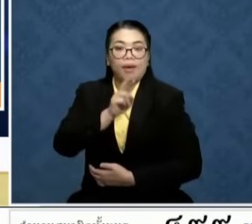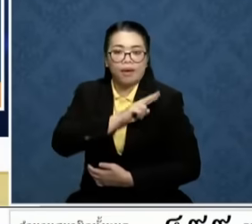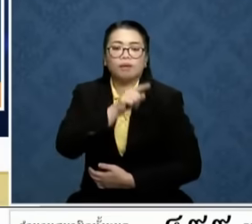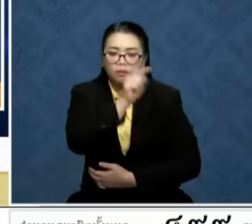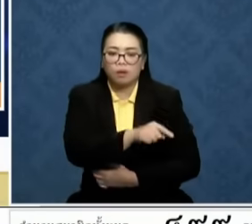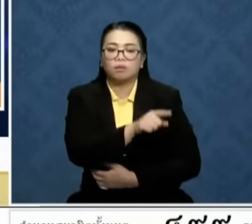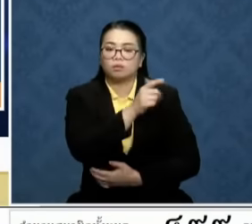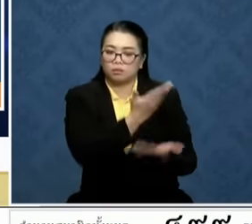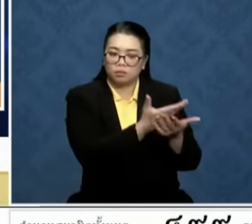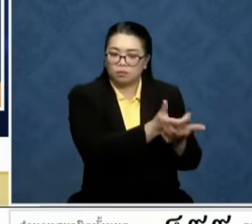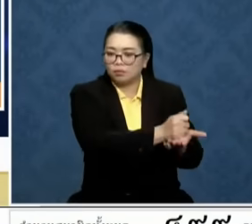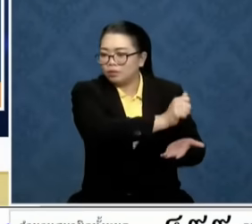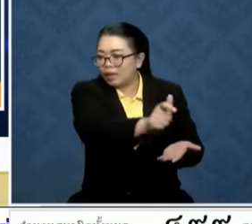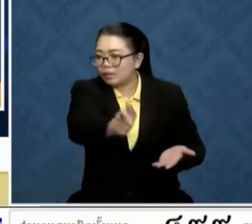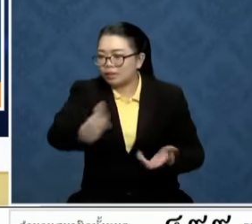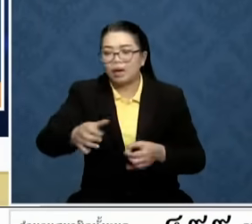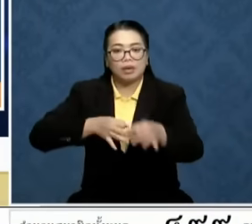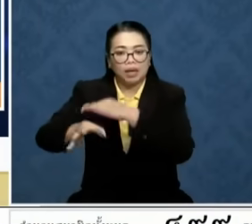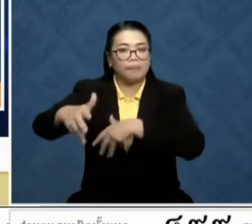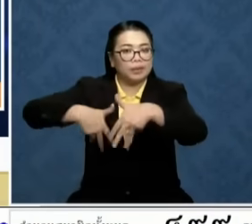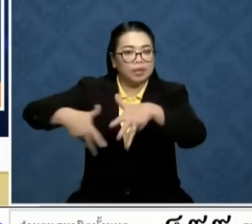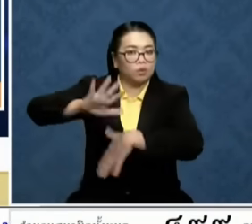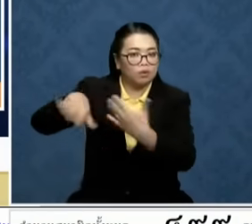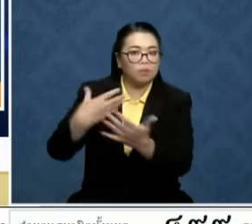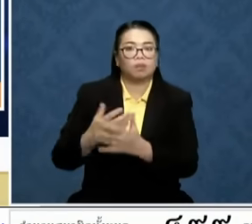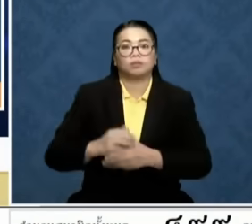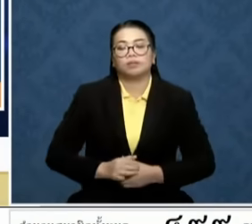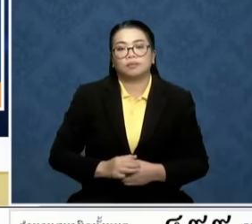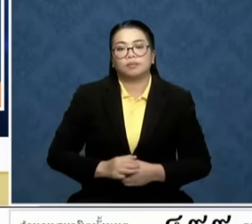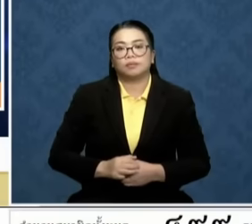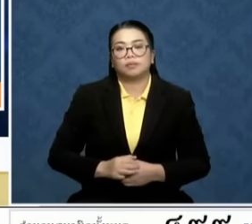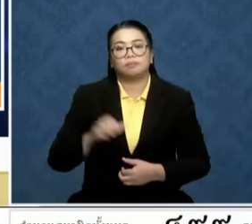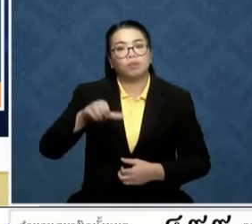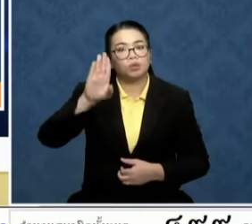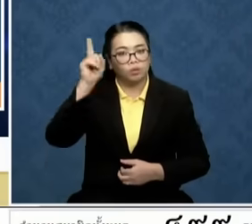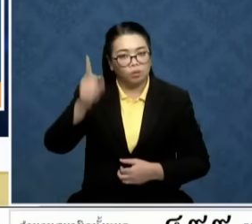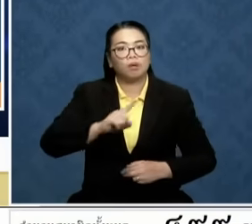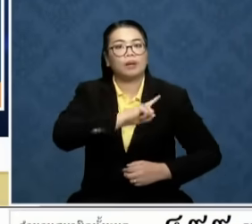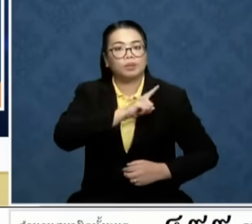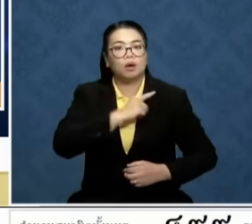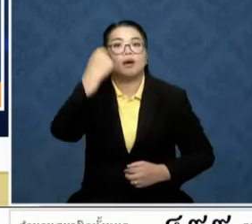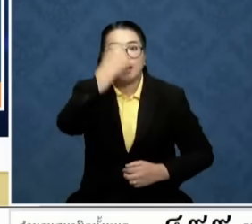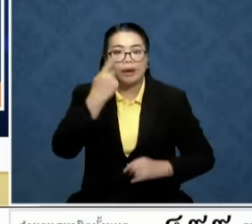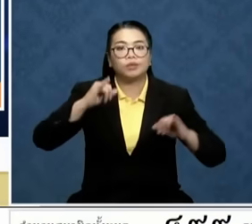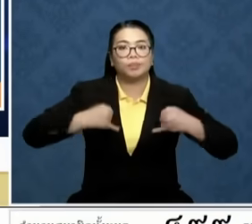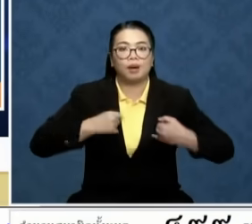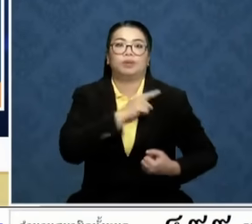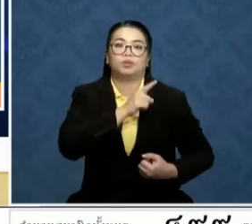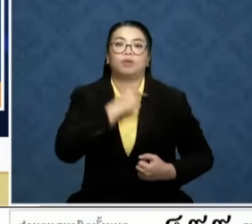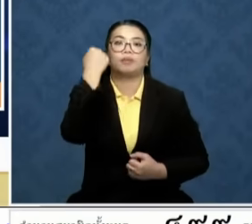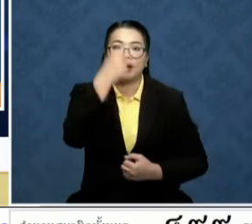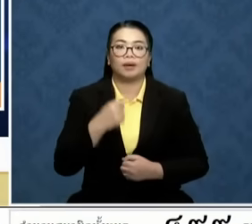จะต้องเป็นคนจ่ายเงินนี้แทนพวกเราทั้งหมดแล้วใครครับที่ต้องเป็นเจ้า